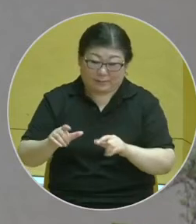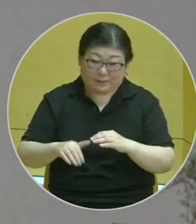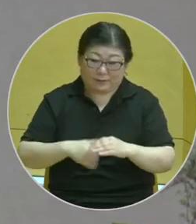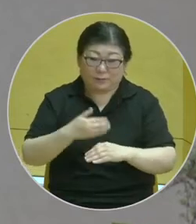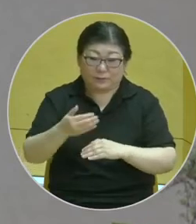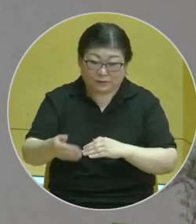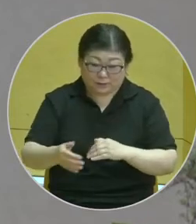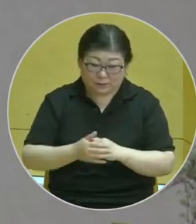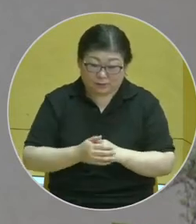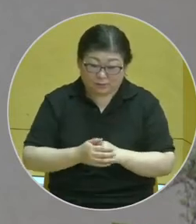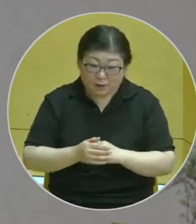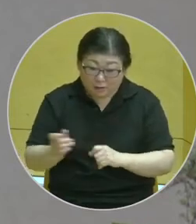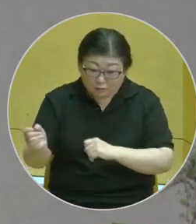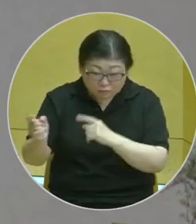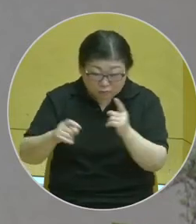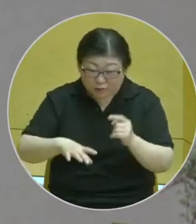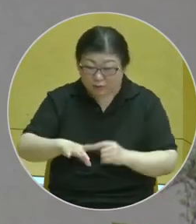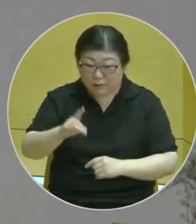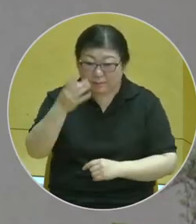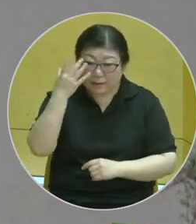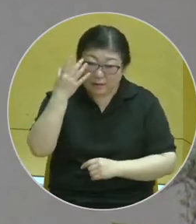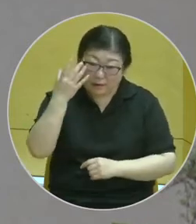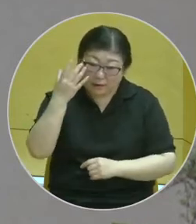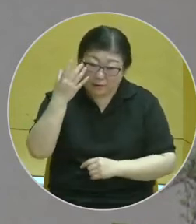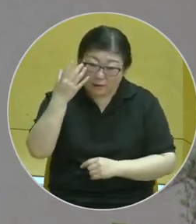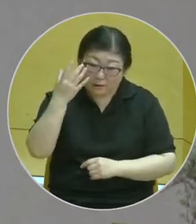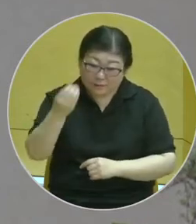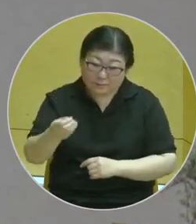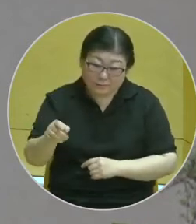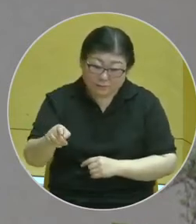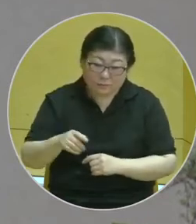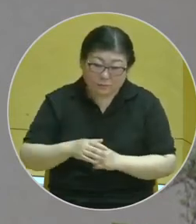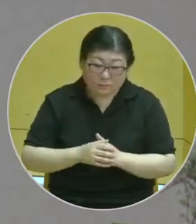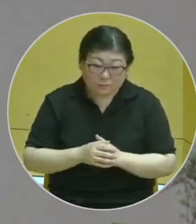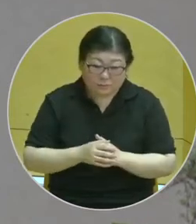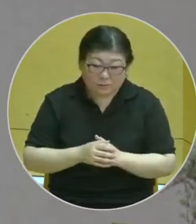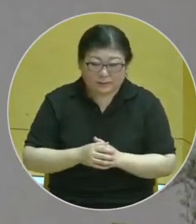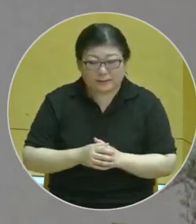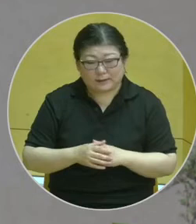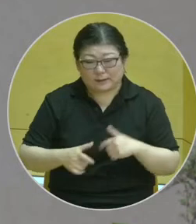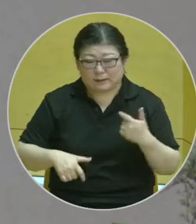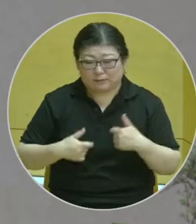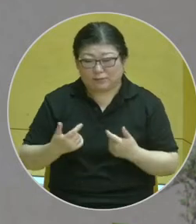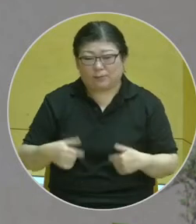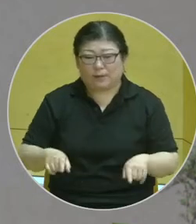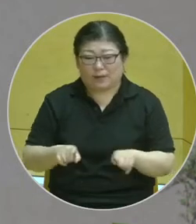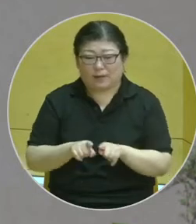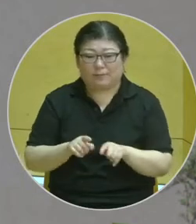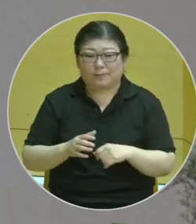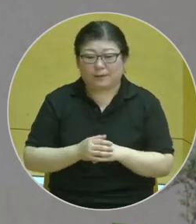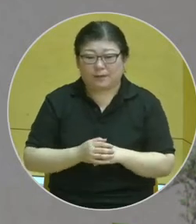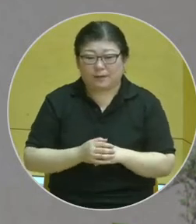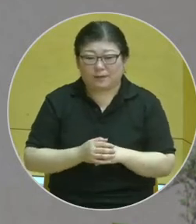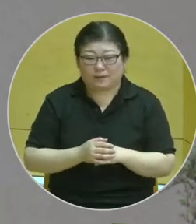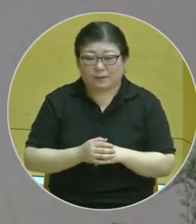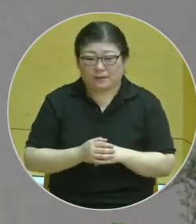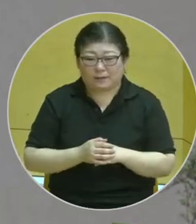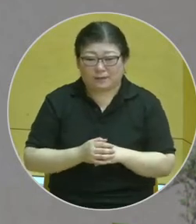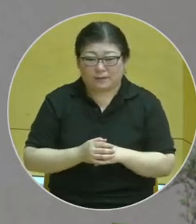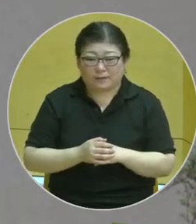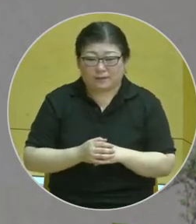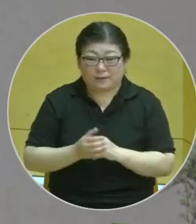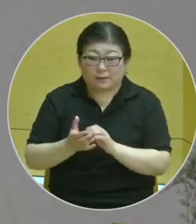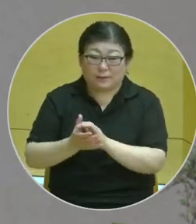지금 부하라는 것 처음 봤을 거예요 그 부활의 기쁨과 감격을 함께 누리면서 십자가 앞에서도 그나마 그